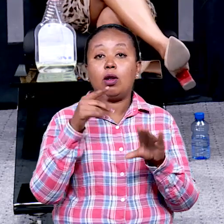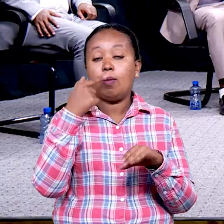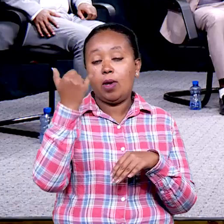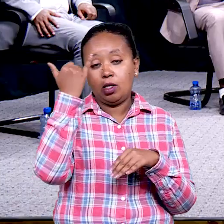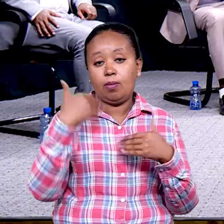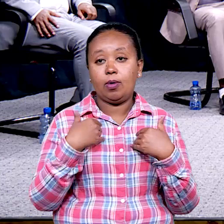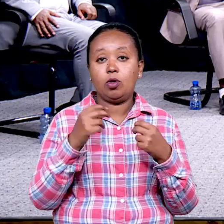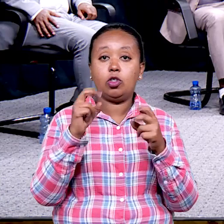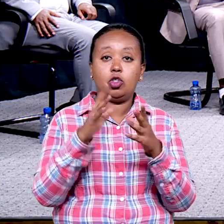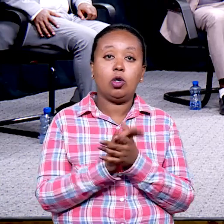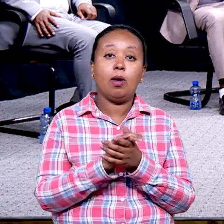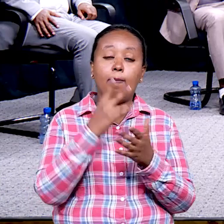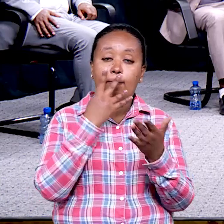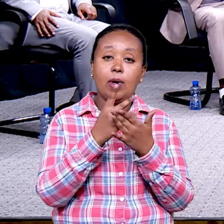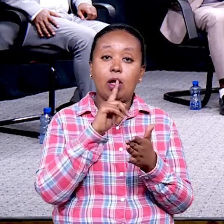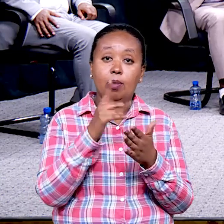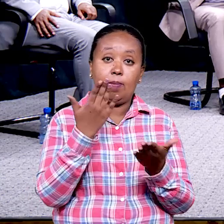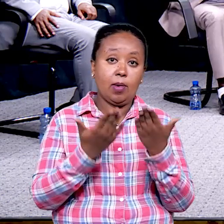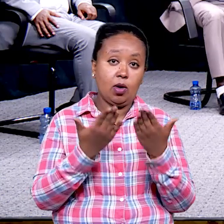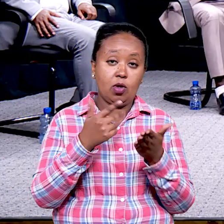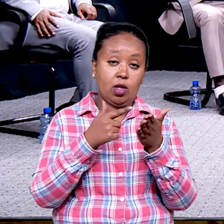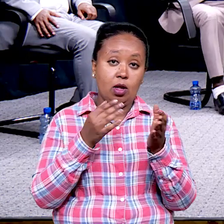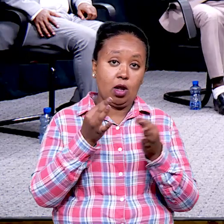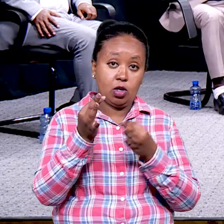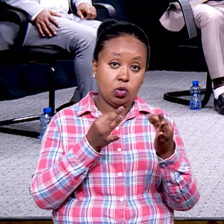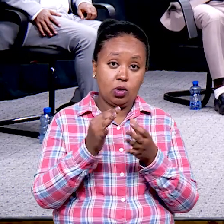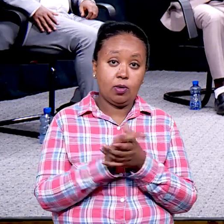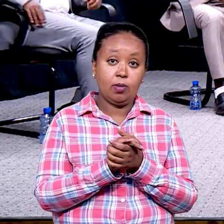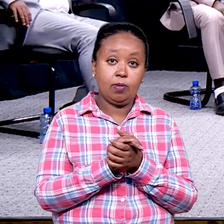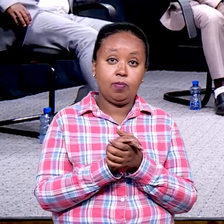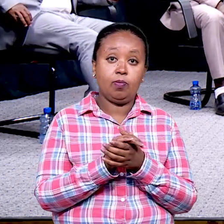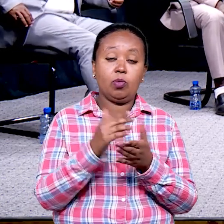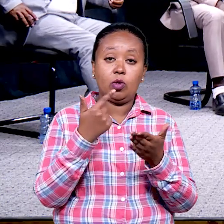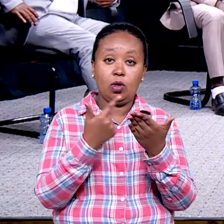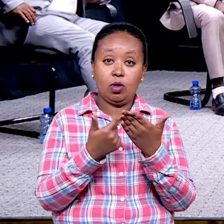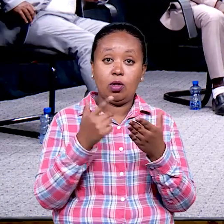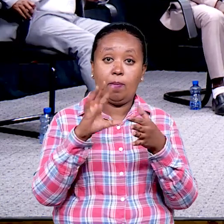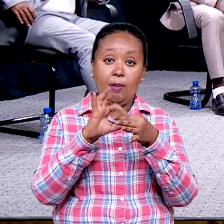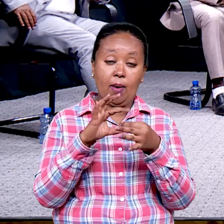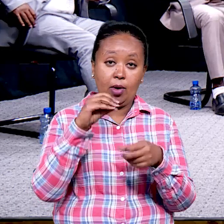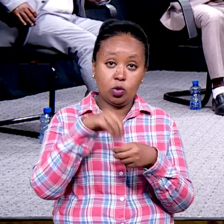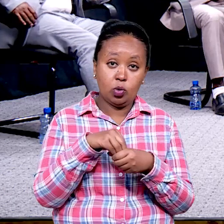ነው ያለው። ምናልባት የገለጹት ከሲቪል የሲቪል ማህበራት